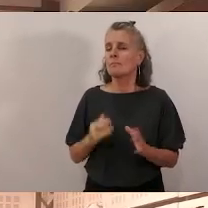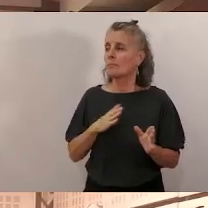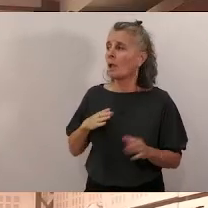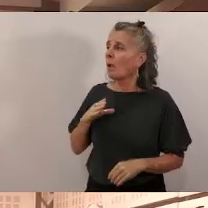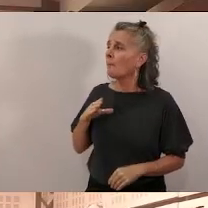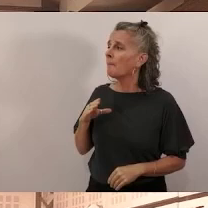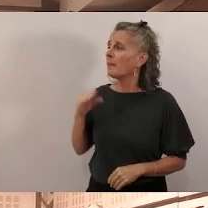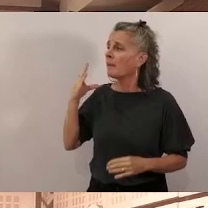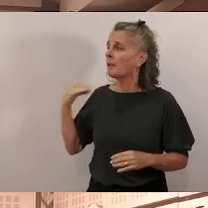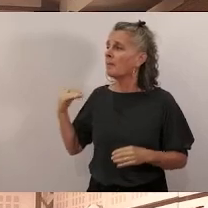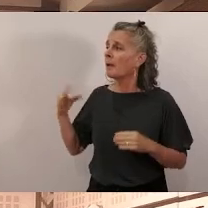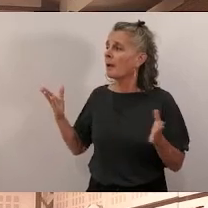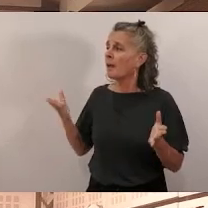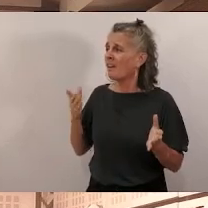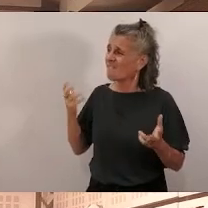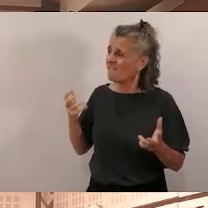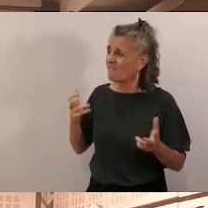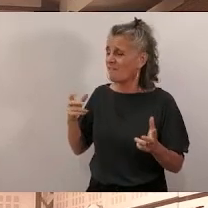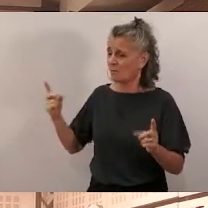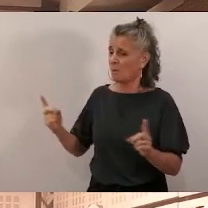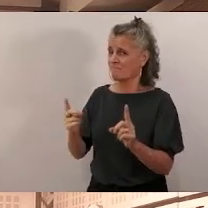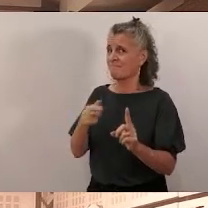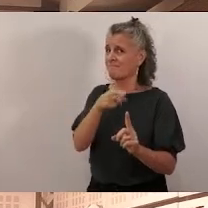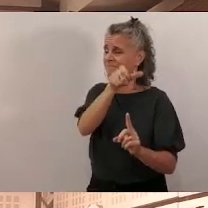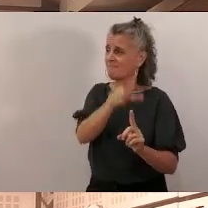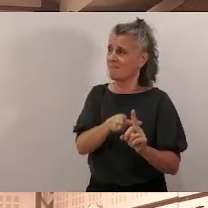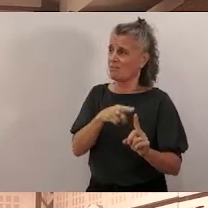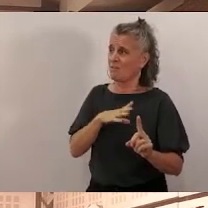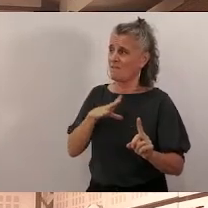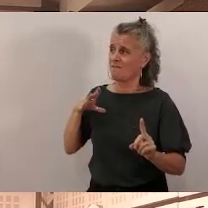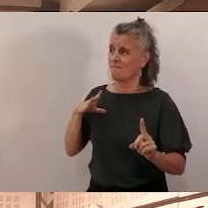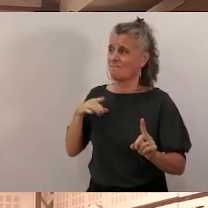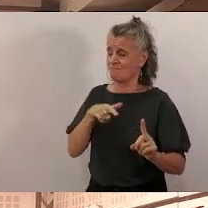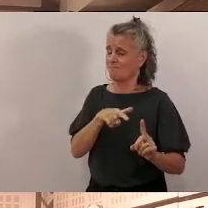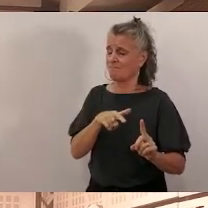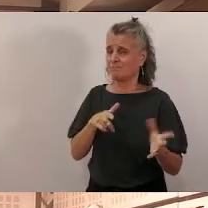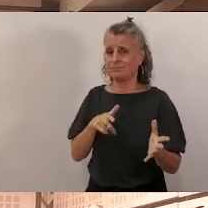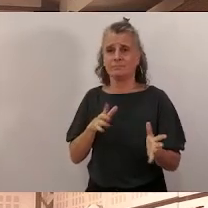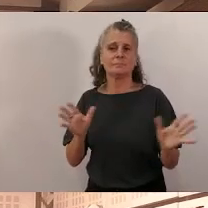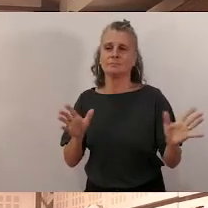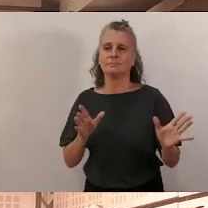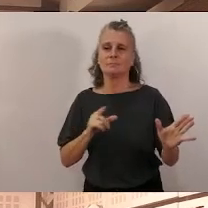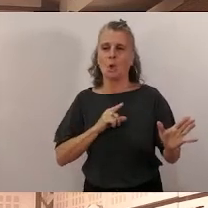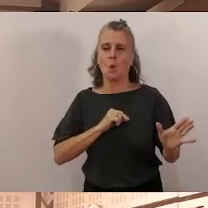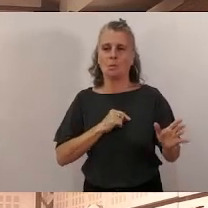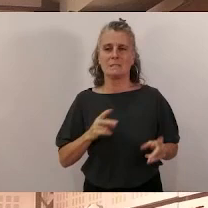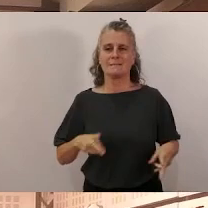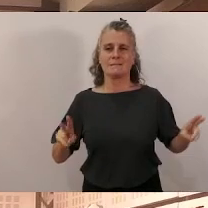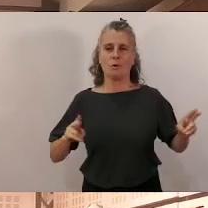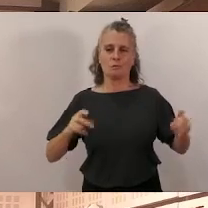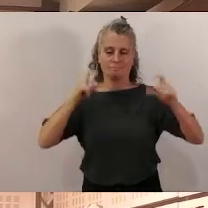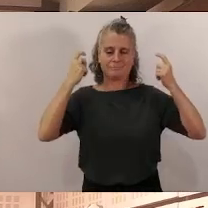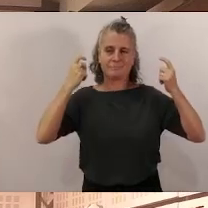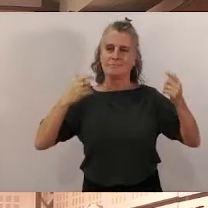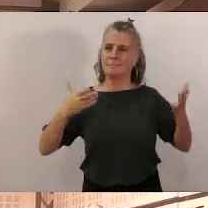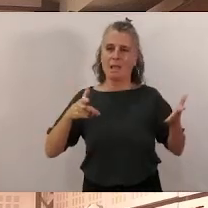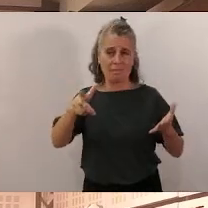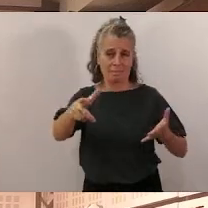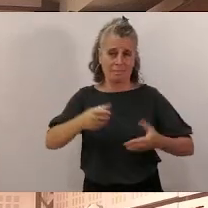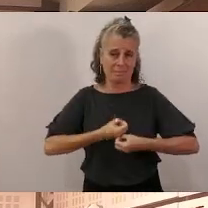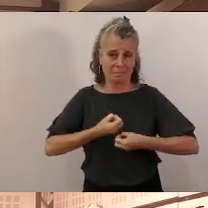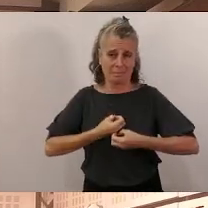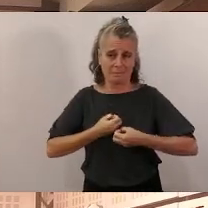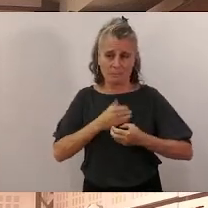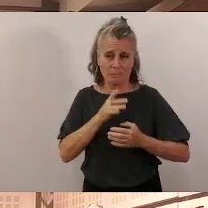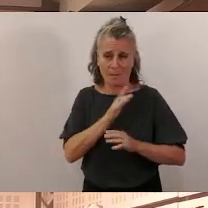S'il vous plaît, je fais la police de la séance et vous n'avez pas la parole. Voilà. Par contre, on peut répondre sur ce